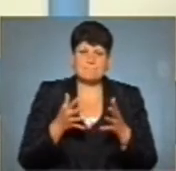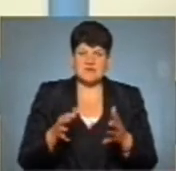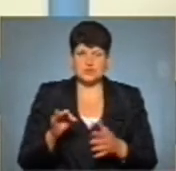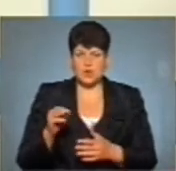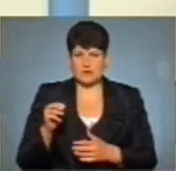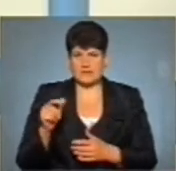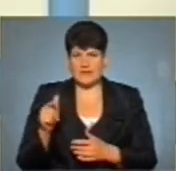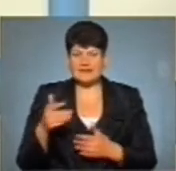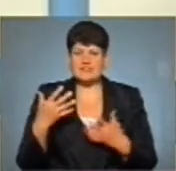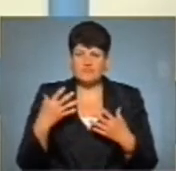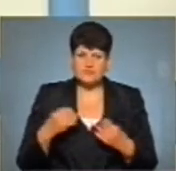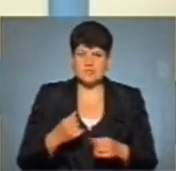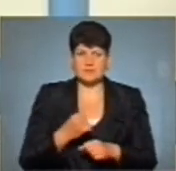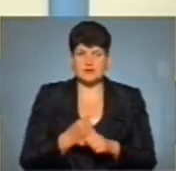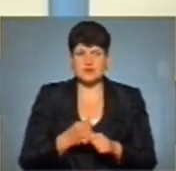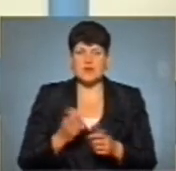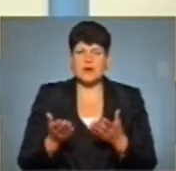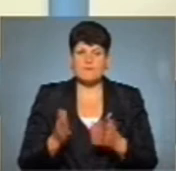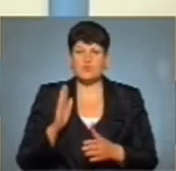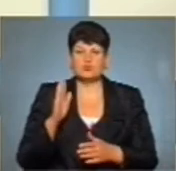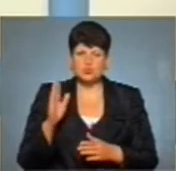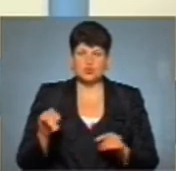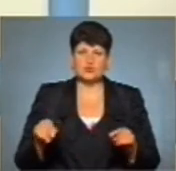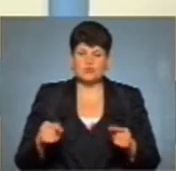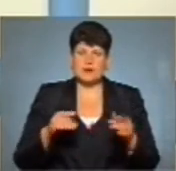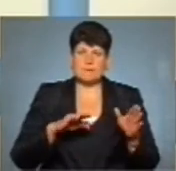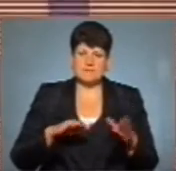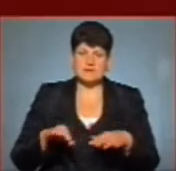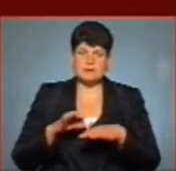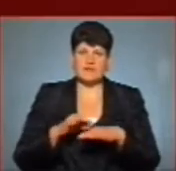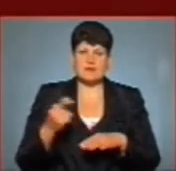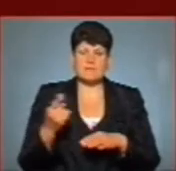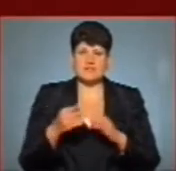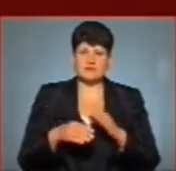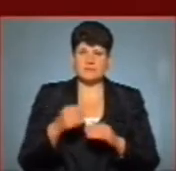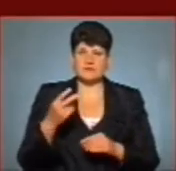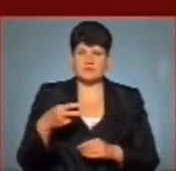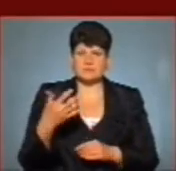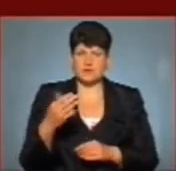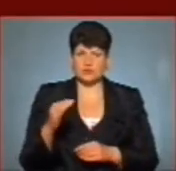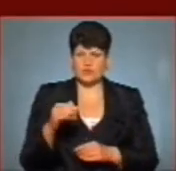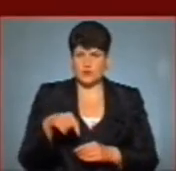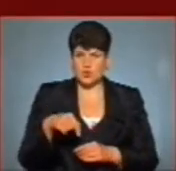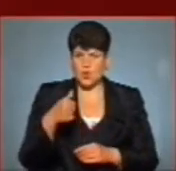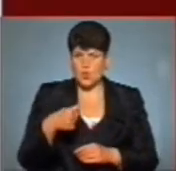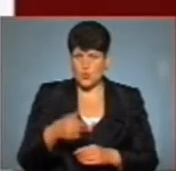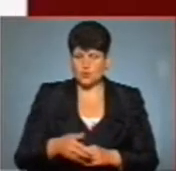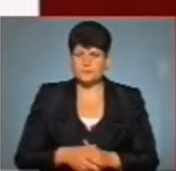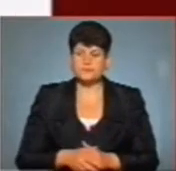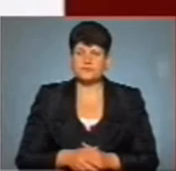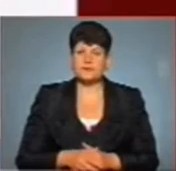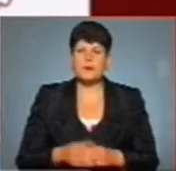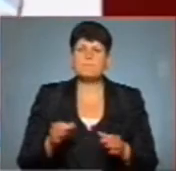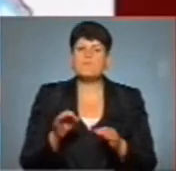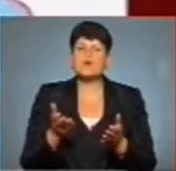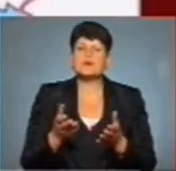які вже діють або будуть створені після проведення перших виборів 25 жовтня цього року. Зокрема, про які